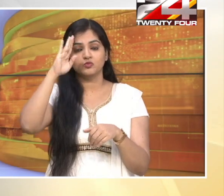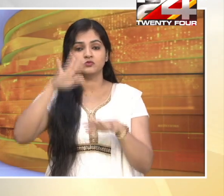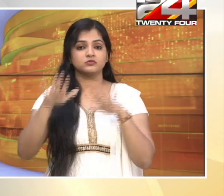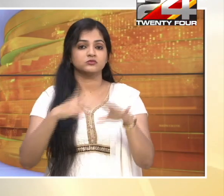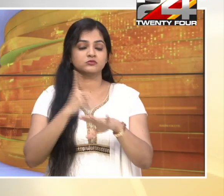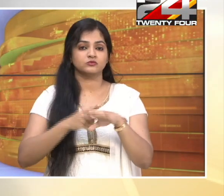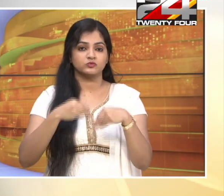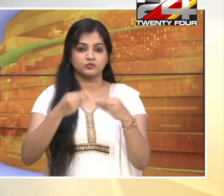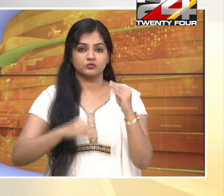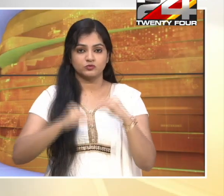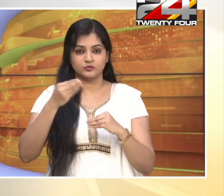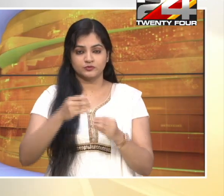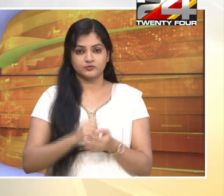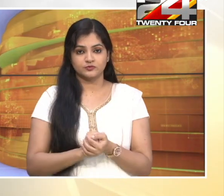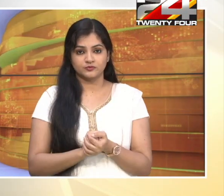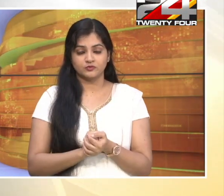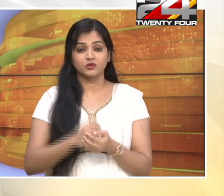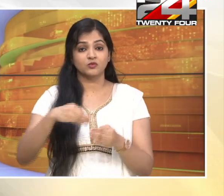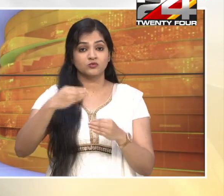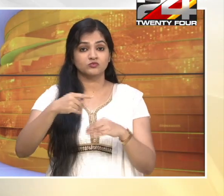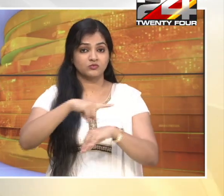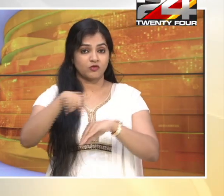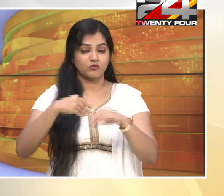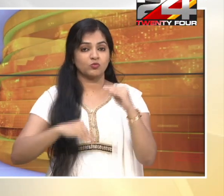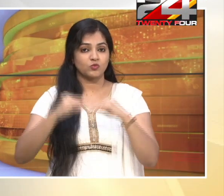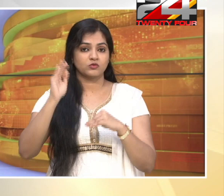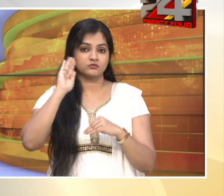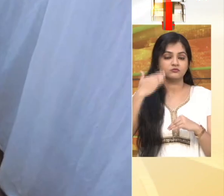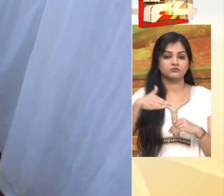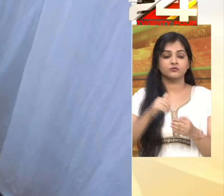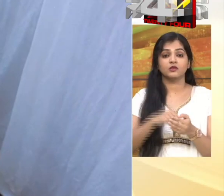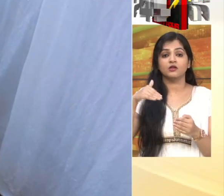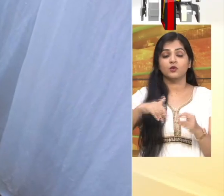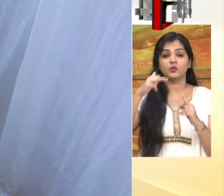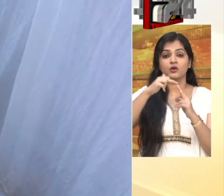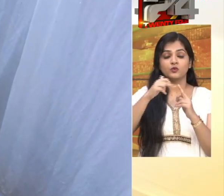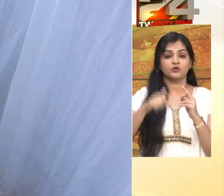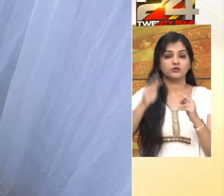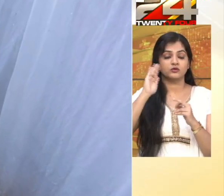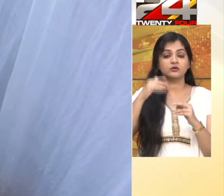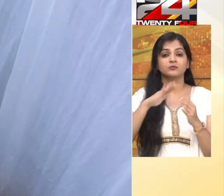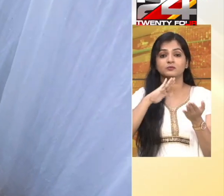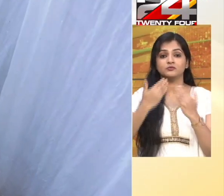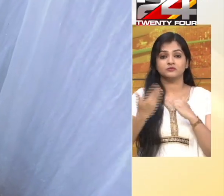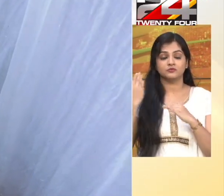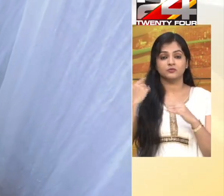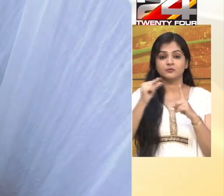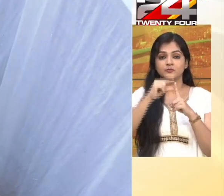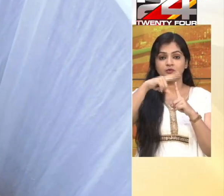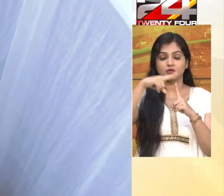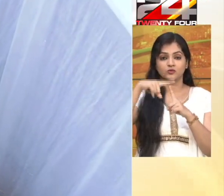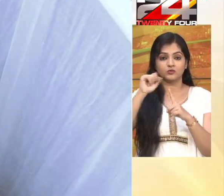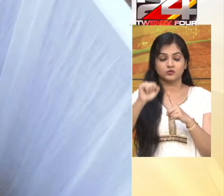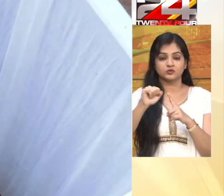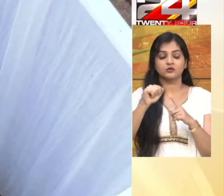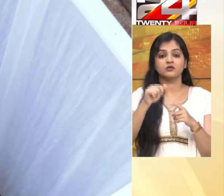സജോ ദേവസ്യയാണ് വിവരങ്ങൾ പങ്കുവച്ചത്. കൂടുതൽ വിവരങ്ങൾ വരും ബുള്ളറ്റിനുകളിൽ നമുക്ക് പ്രതീക്ഷിക്കാം. ഇപ്പോൾ ഇടുക്കിയിലേക്ക് പോകുന്നു. അന്തരിച്ച പി ടി തോമസിന്റെ ചിതാഭസ്മം